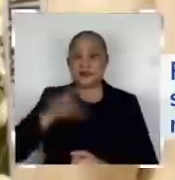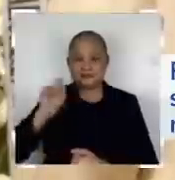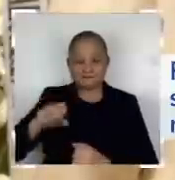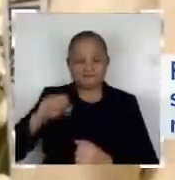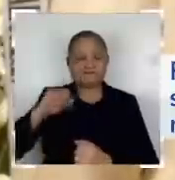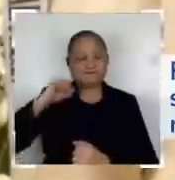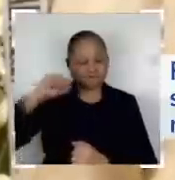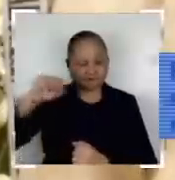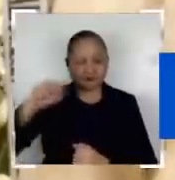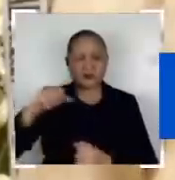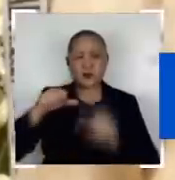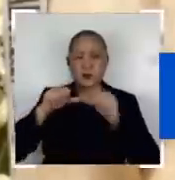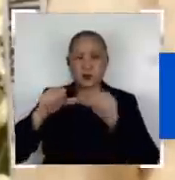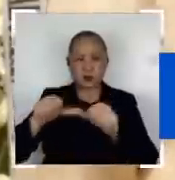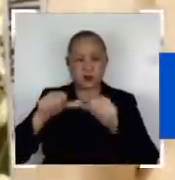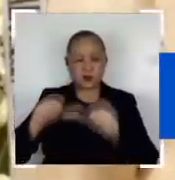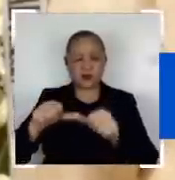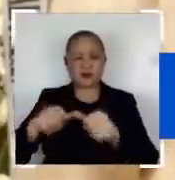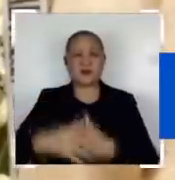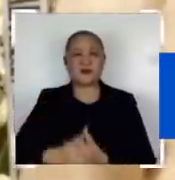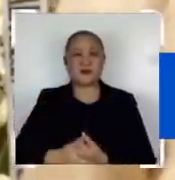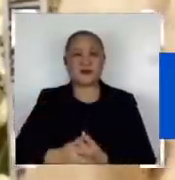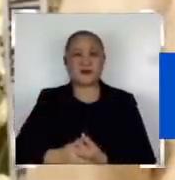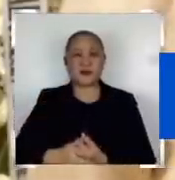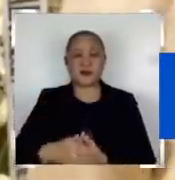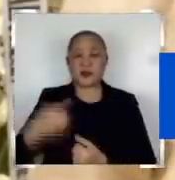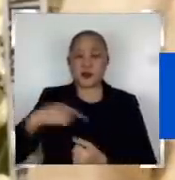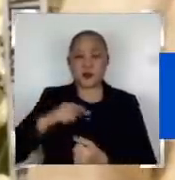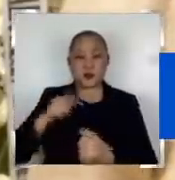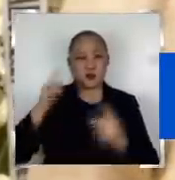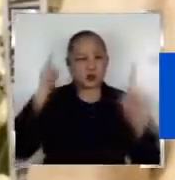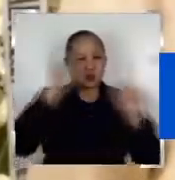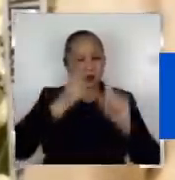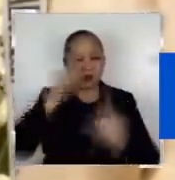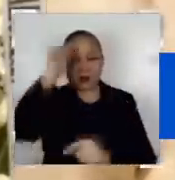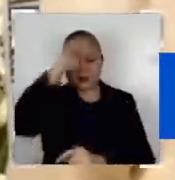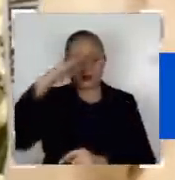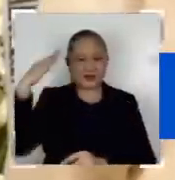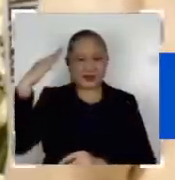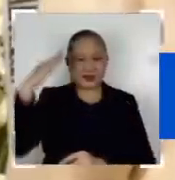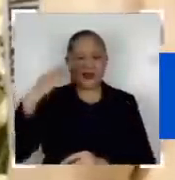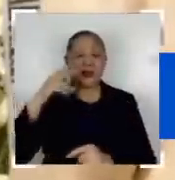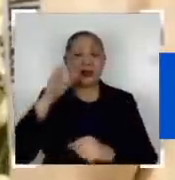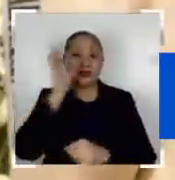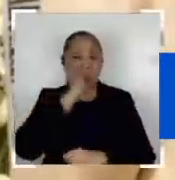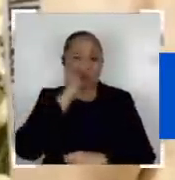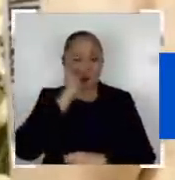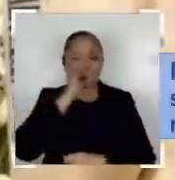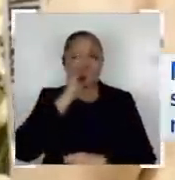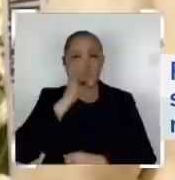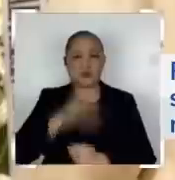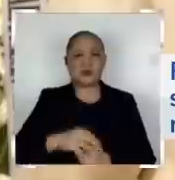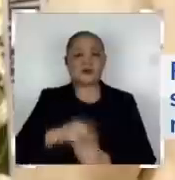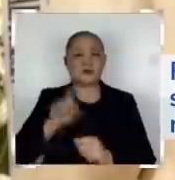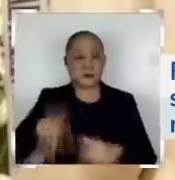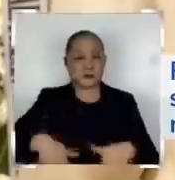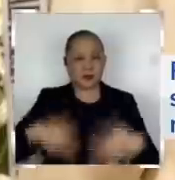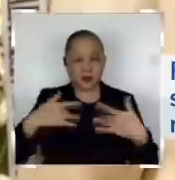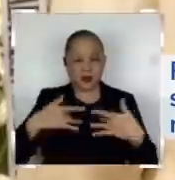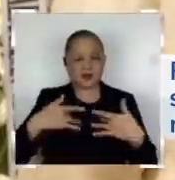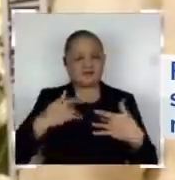ituloy natin ang adikain ni Andres Bonifacio ng Pilipino ay mamuhay ng maayos sa mundong